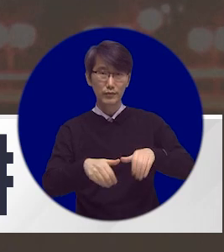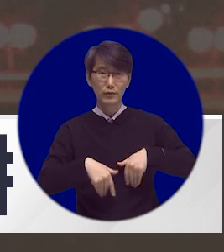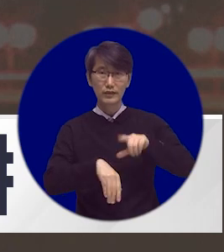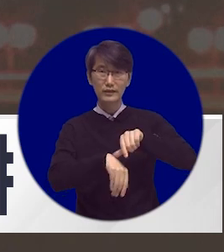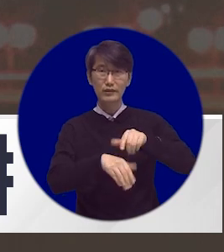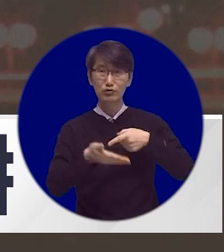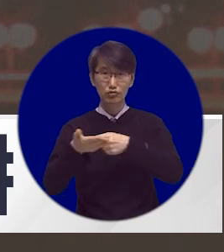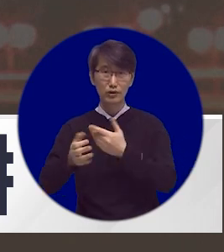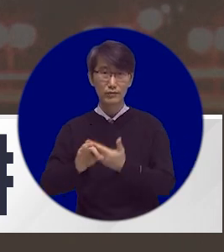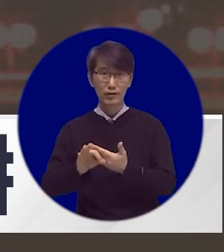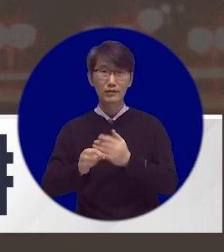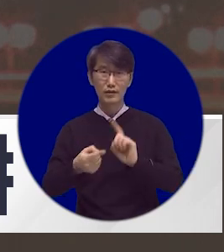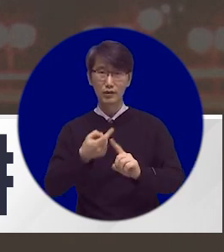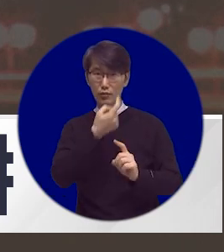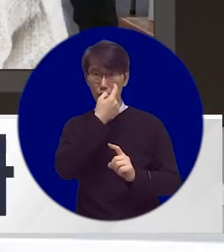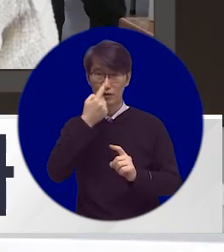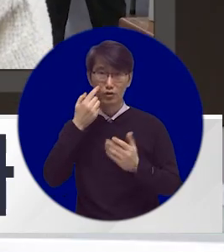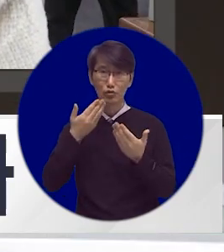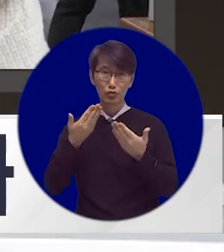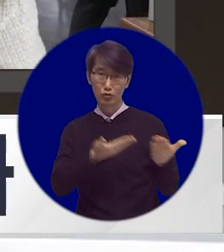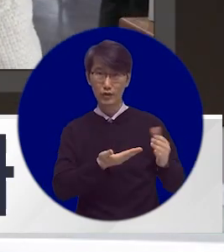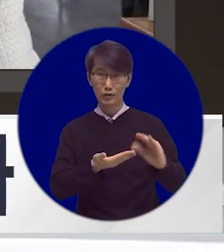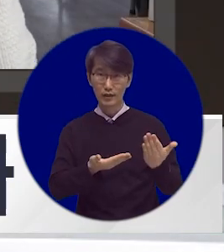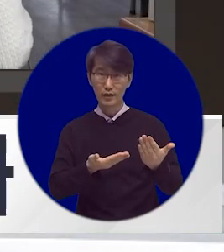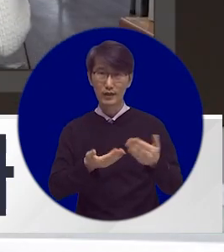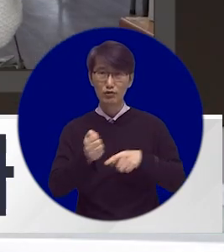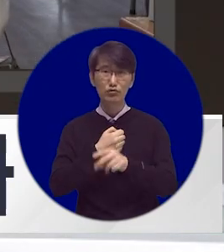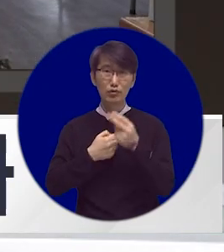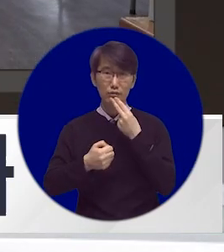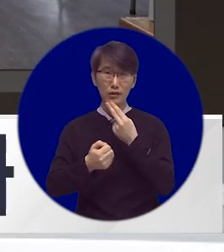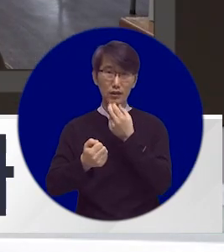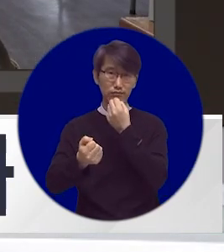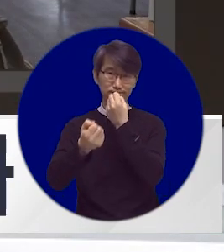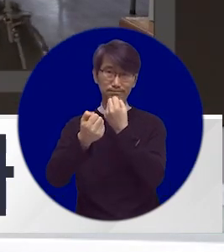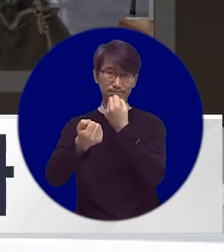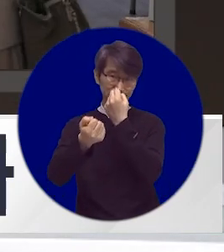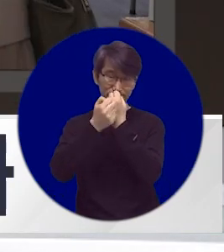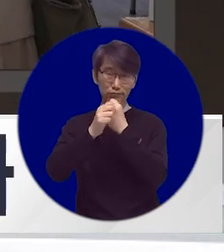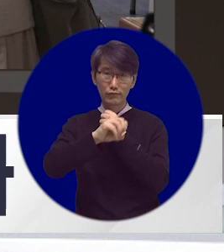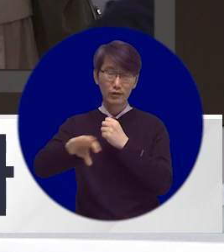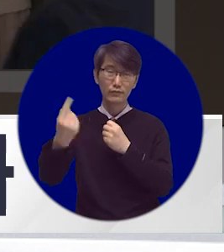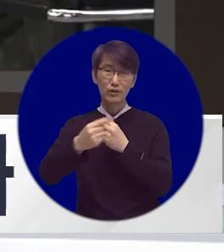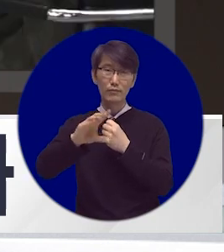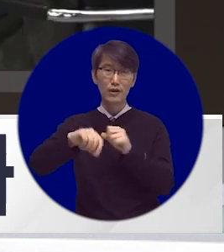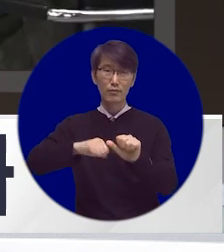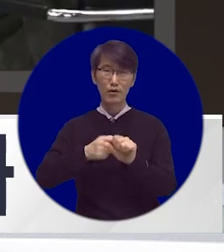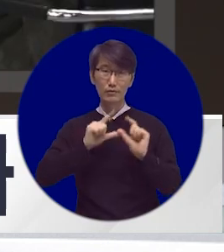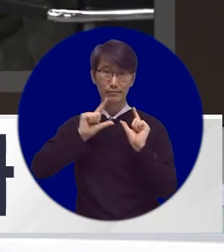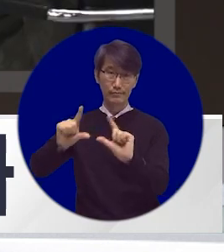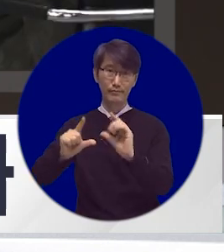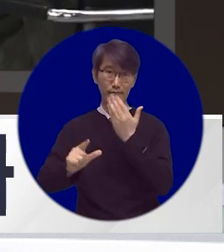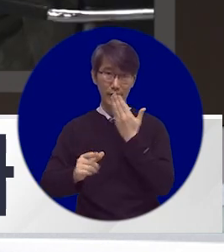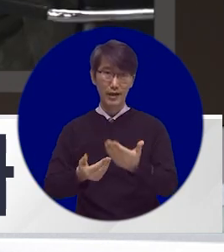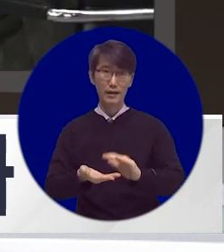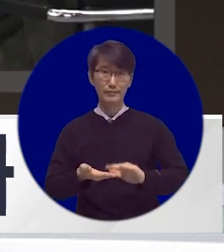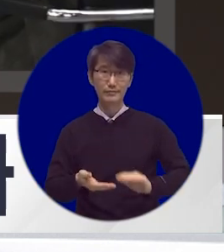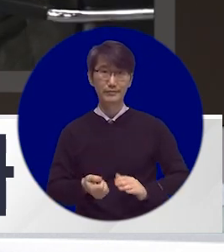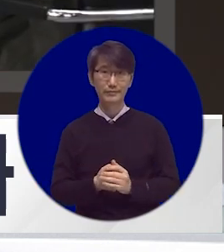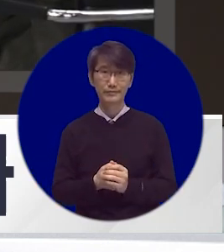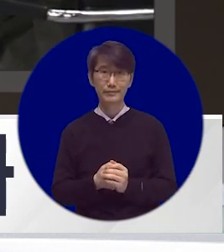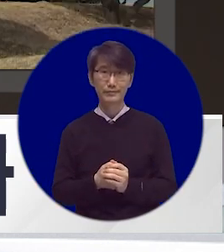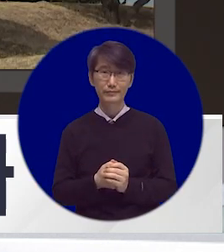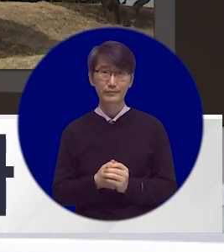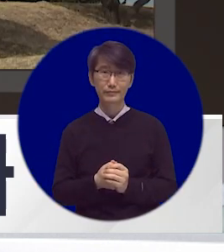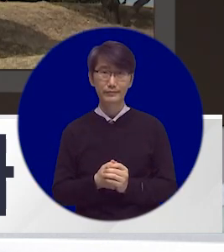시간을 청구하면 이를 보장해 주어야 하고 정당한 사유 없이 이를 보장하지 않으면 1,000만 원 이하의 과태료를 부과받을 수 있다고 규정하고